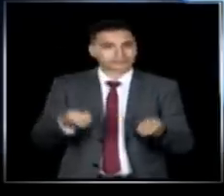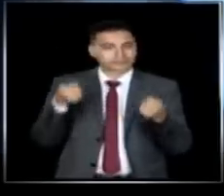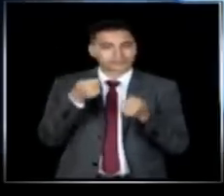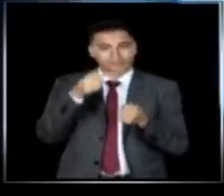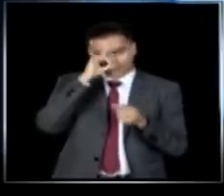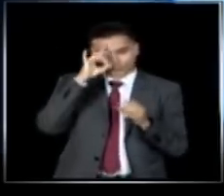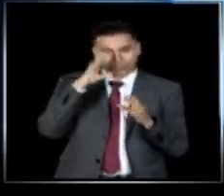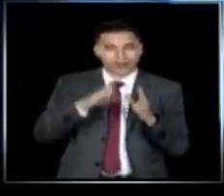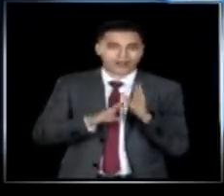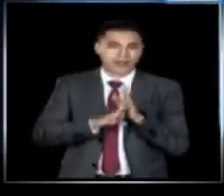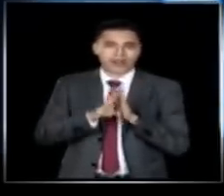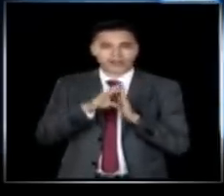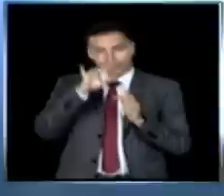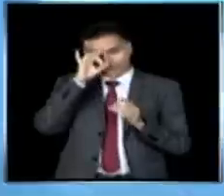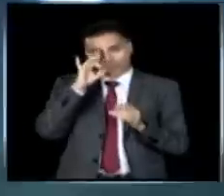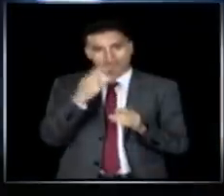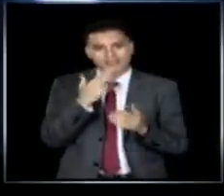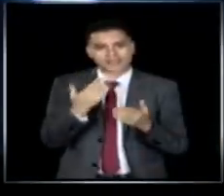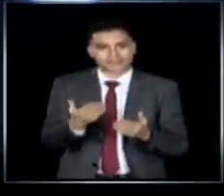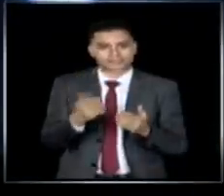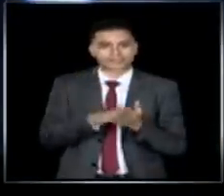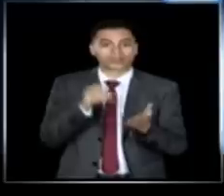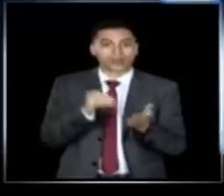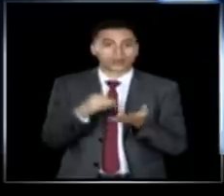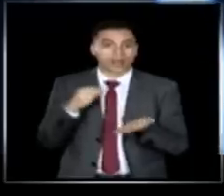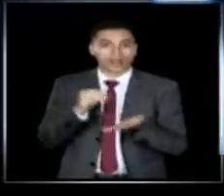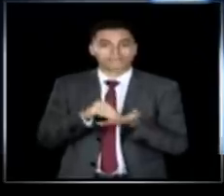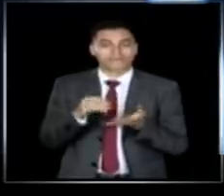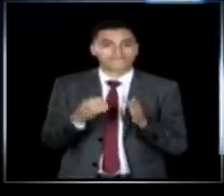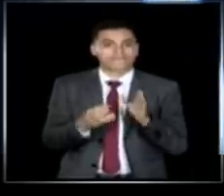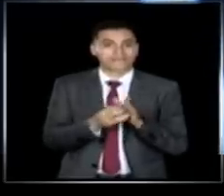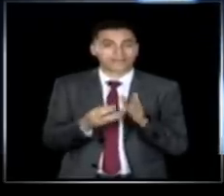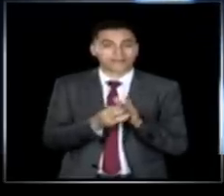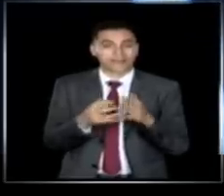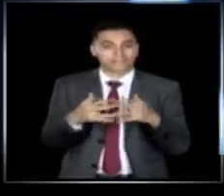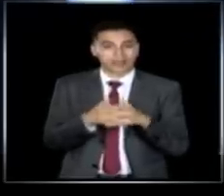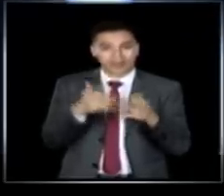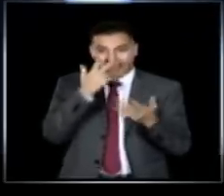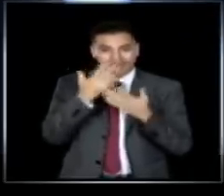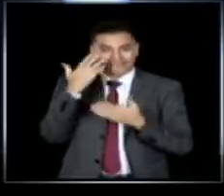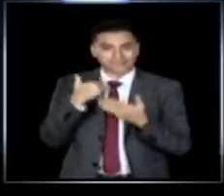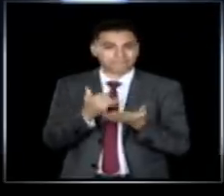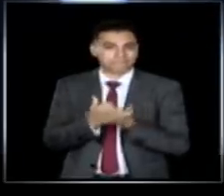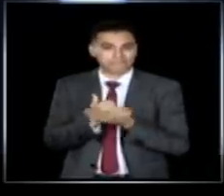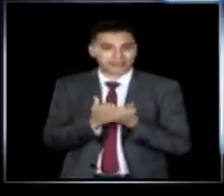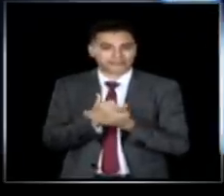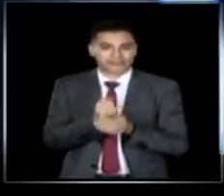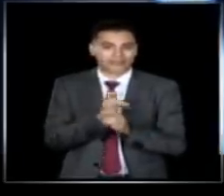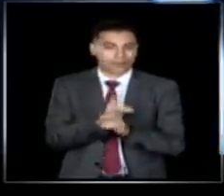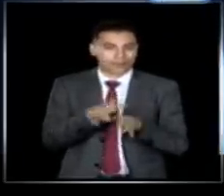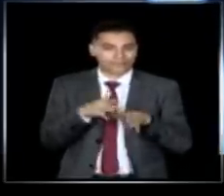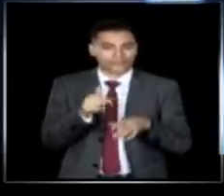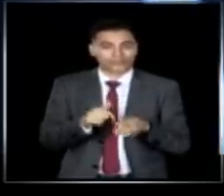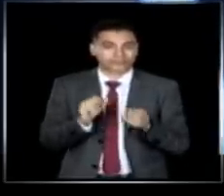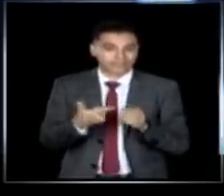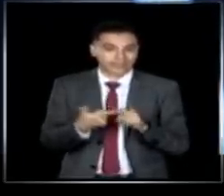وبإذن الله نقدر نخطف الثلاث نقط بتوع ماتش النهاردة. أول مشاركة ليا جامعات بعد مشاركتين مع فيكتوريا كوليدج في المدارس الموسم السادس ووصلنا فاينل. أتمنى